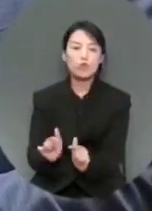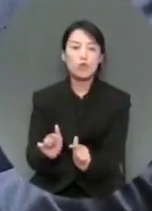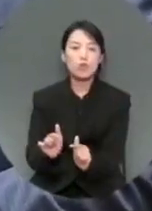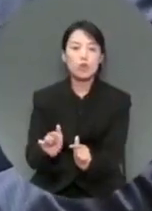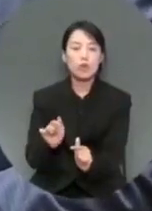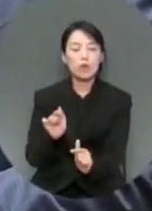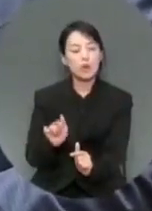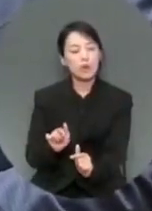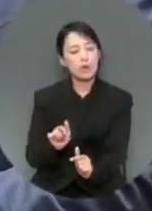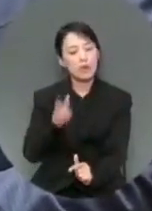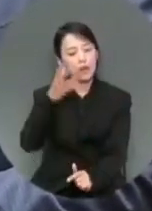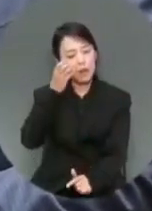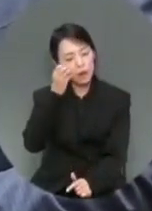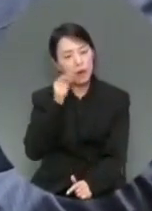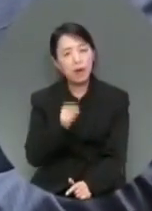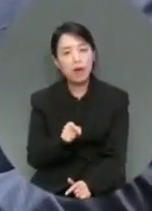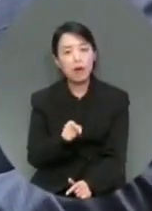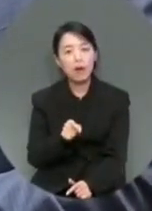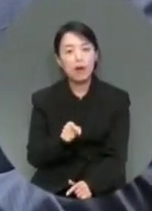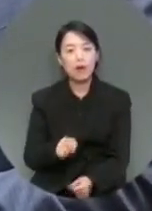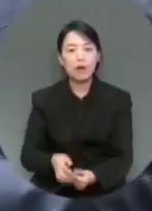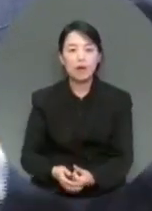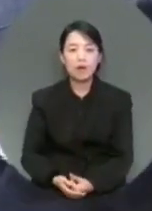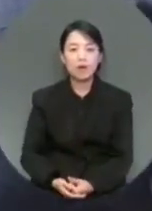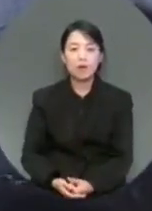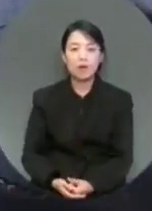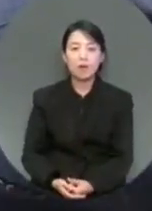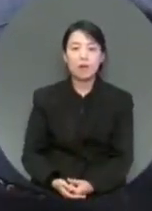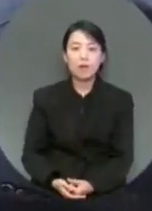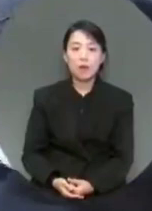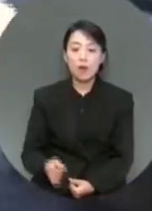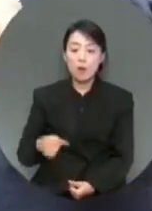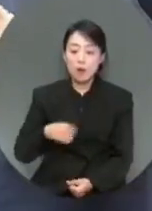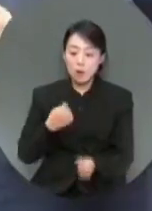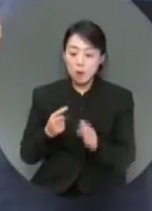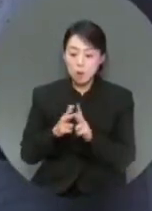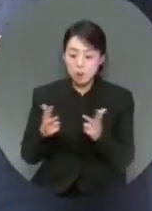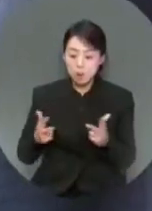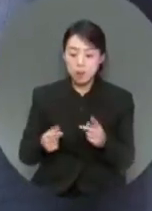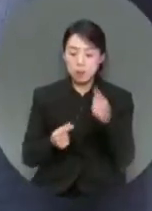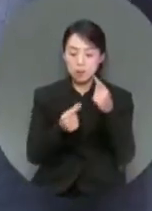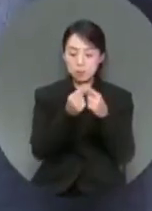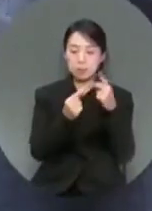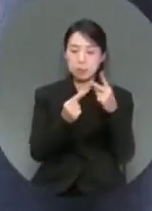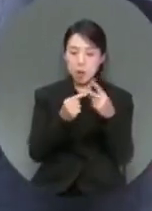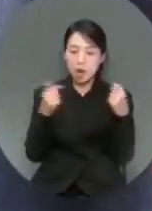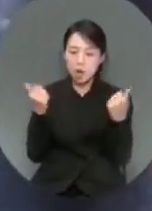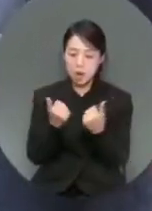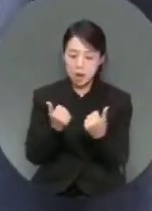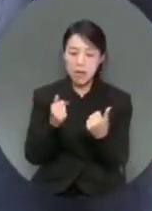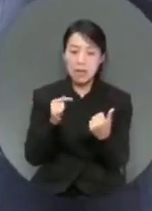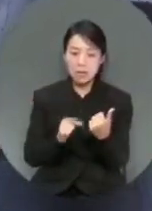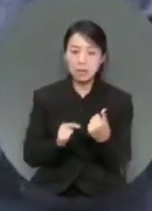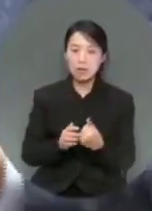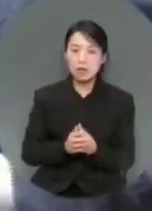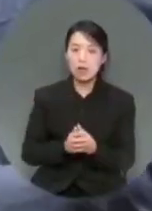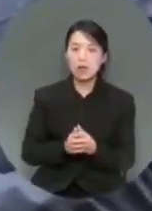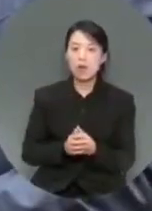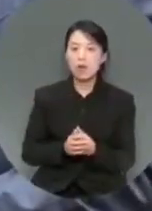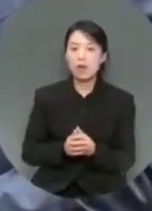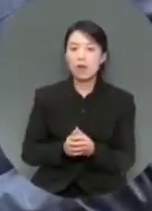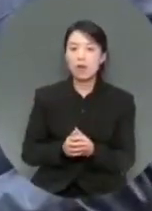이게 정상적이지 않잖아요. 어떻게 이게 정상적입니까? 아니, 본인이 두 번이나 회의를 주재해서 거기서 보고된